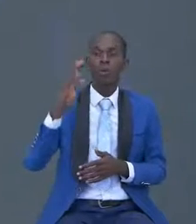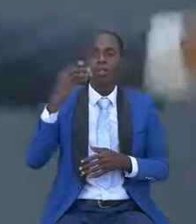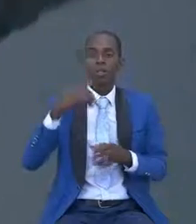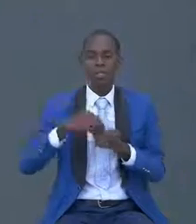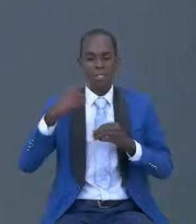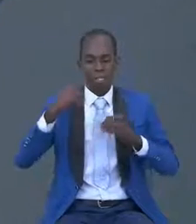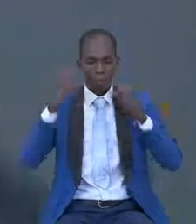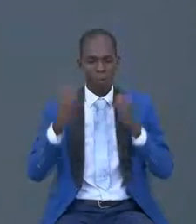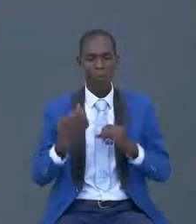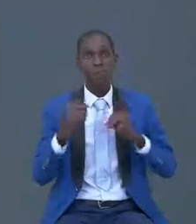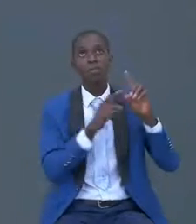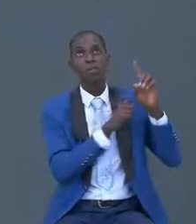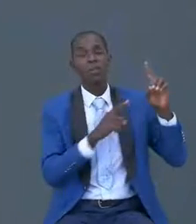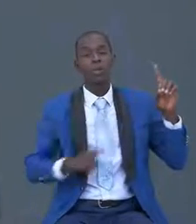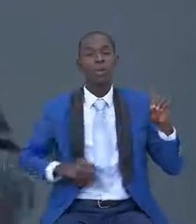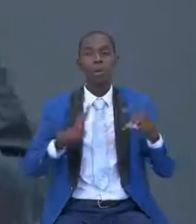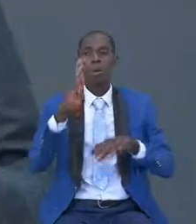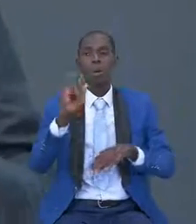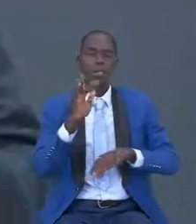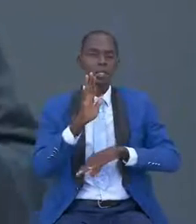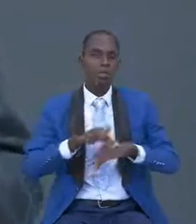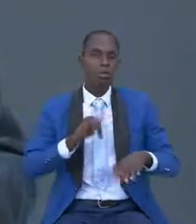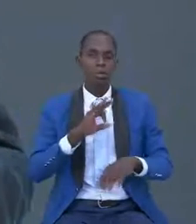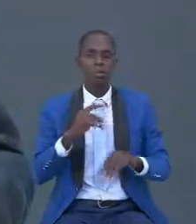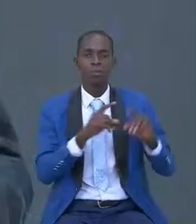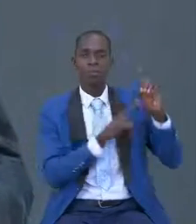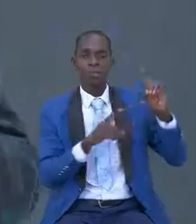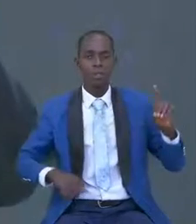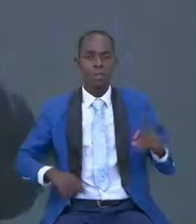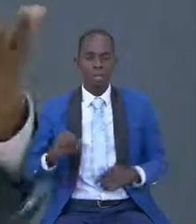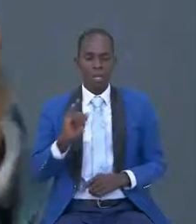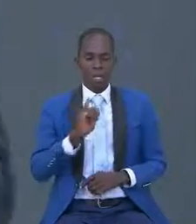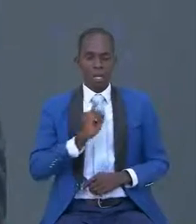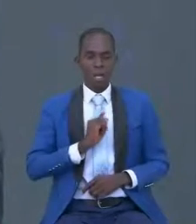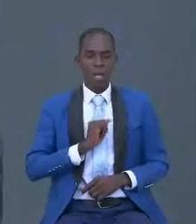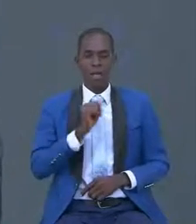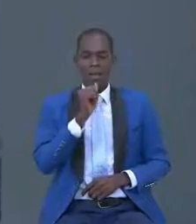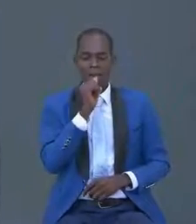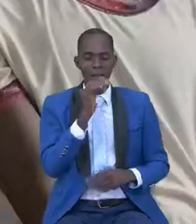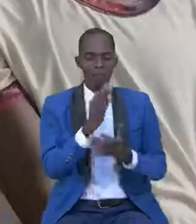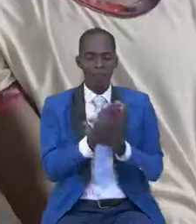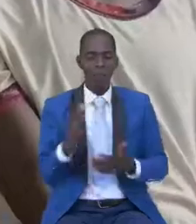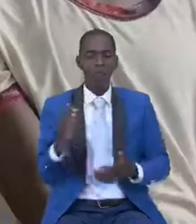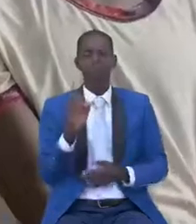Seigneur, par l'appel de Dieu, je suis quelqu'un.